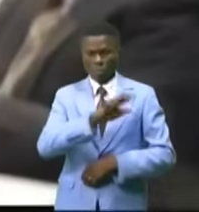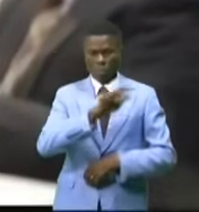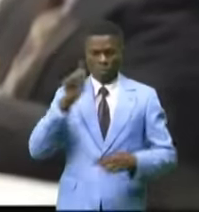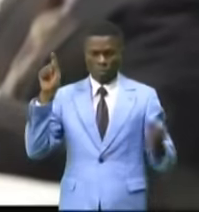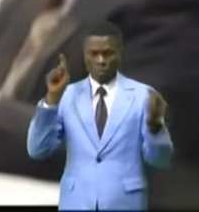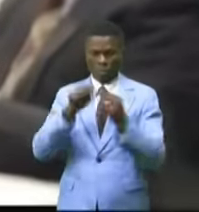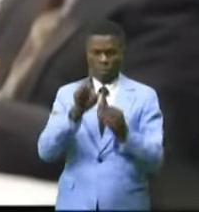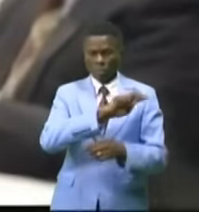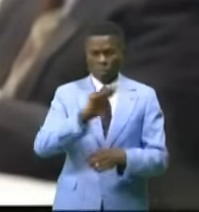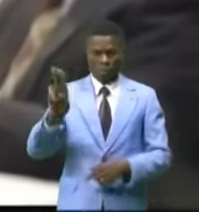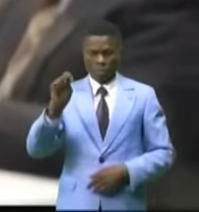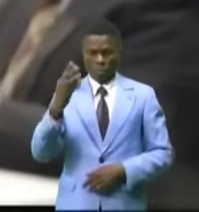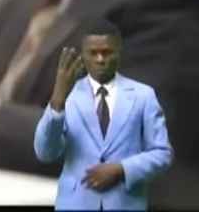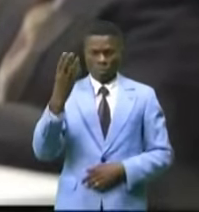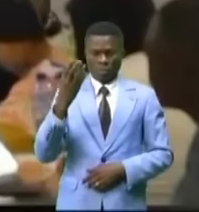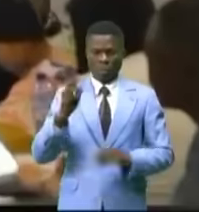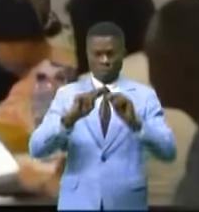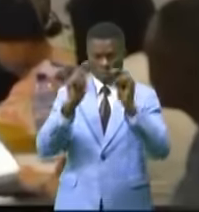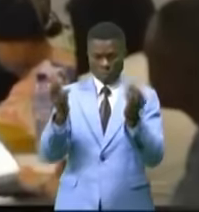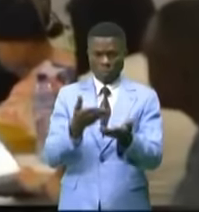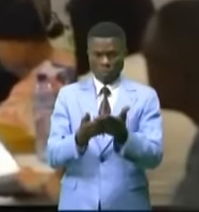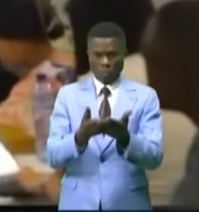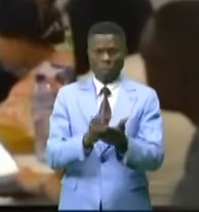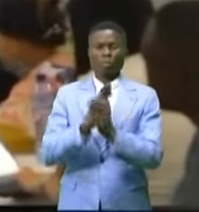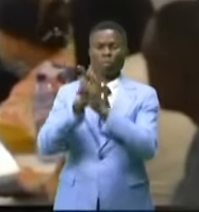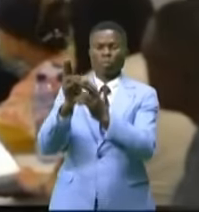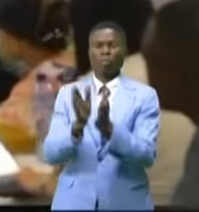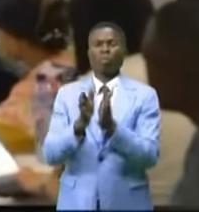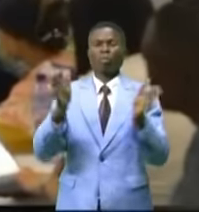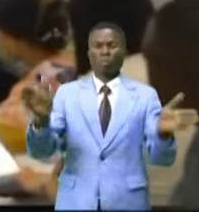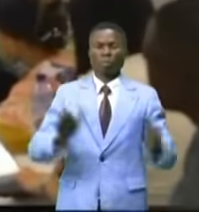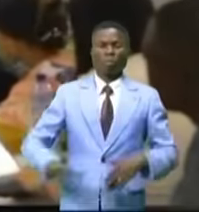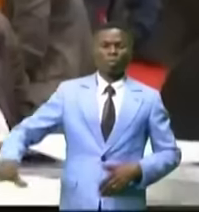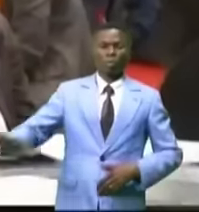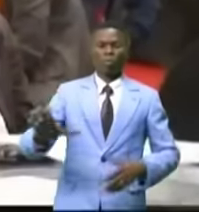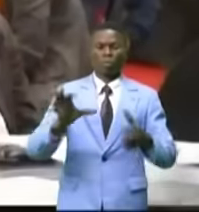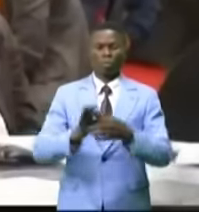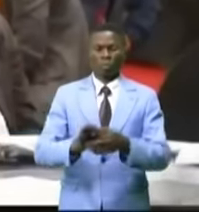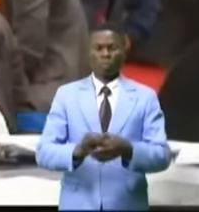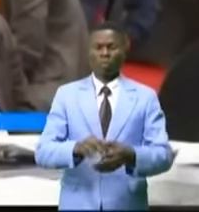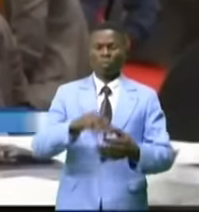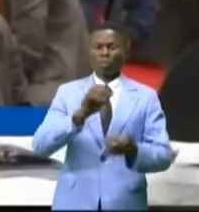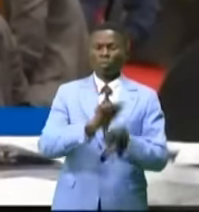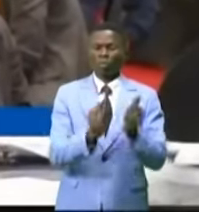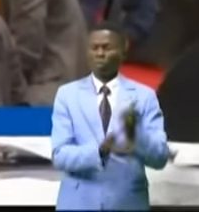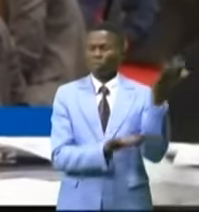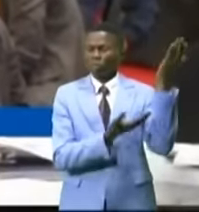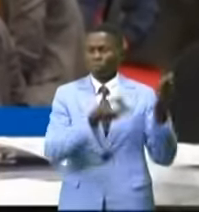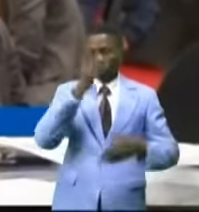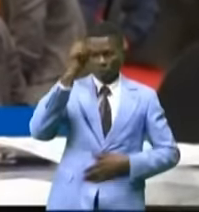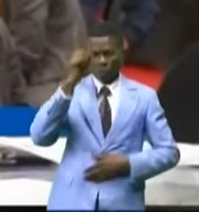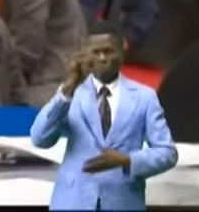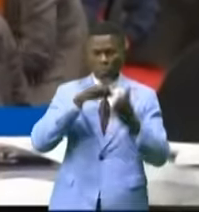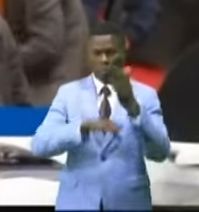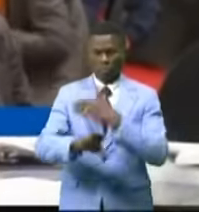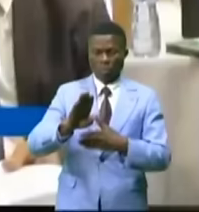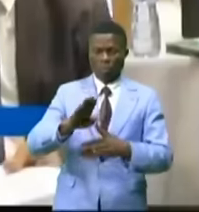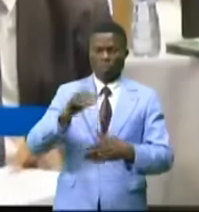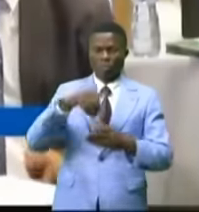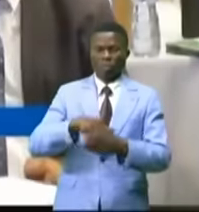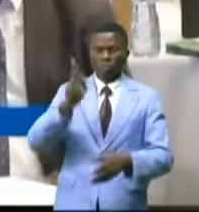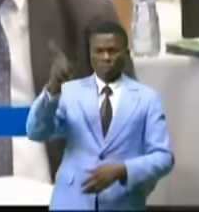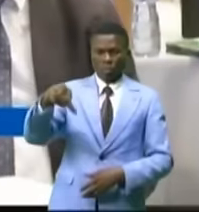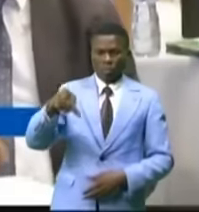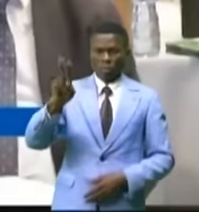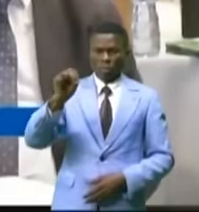2020-2024. Ce cadre constitue la réponse collective des Nations Unies aux priorités nationales inscrites dans le PNSD